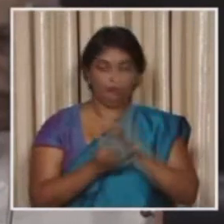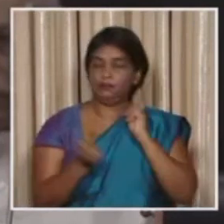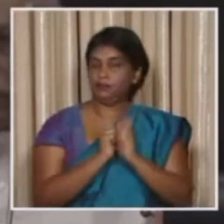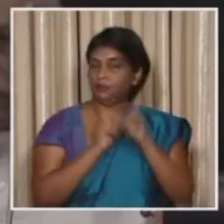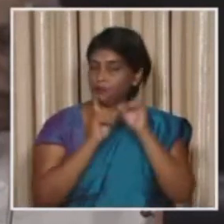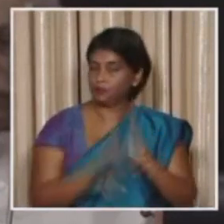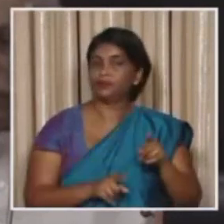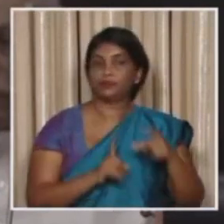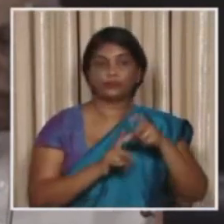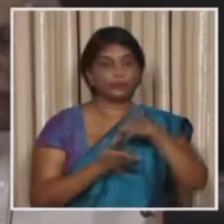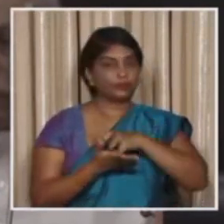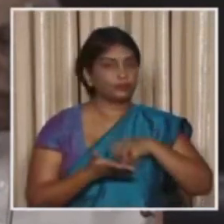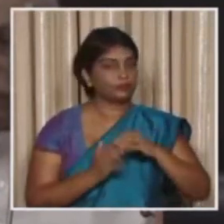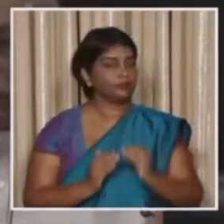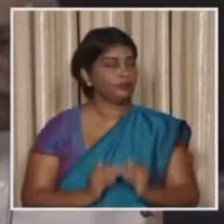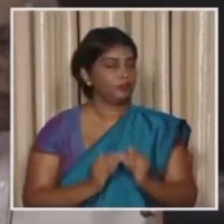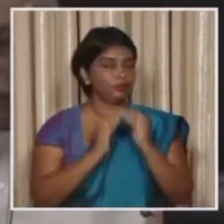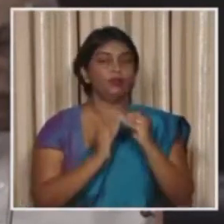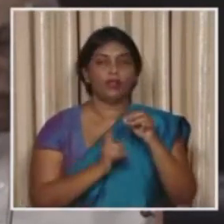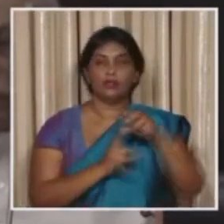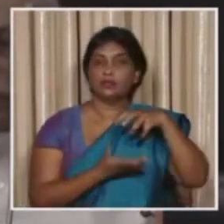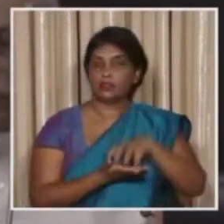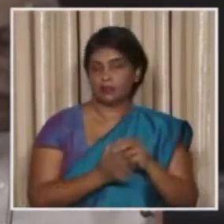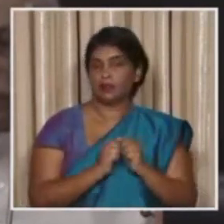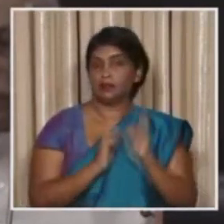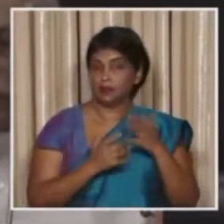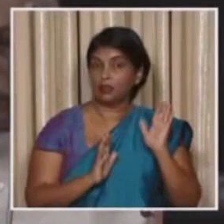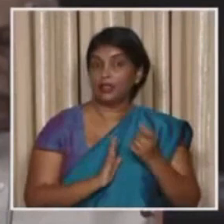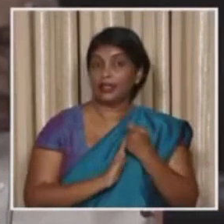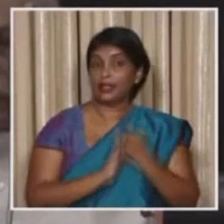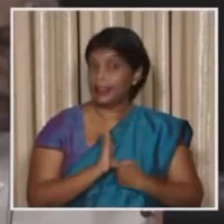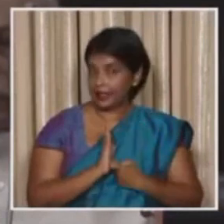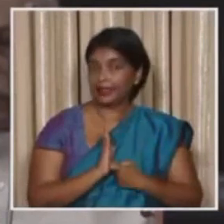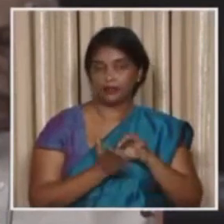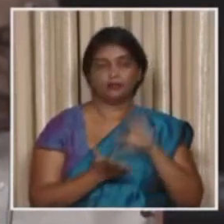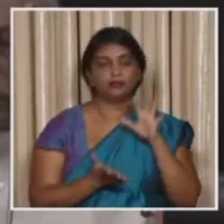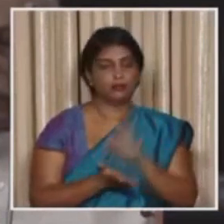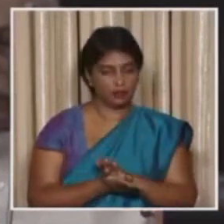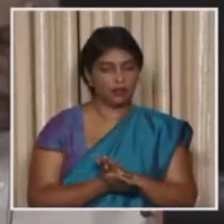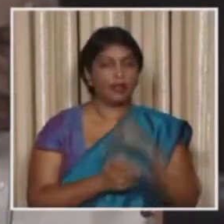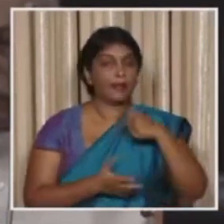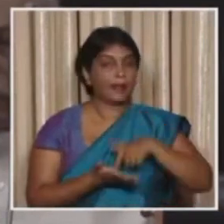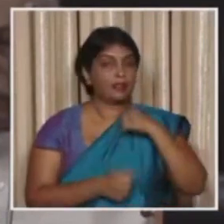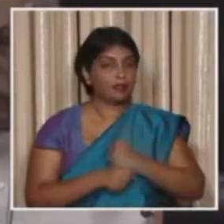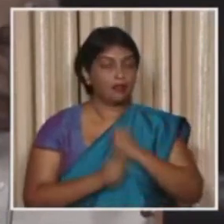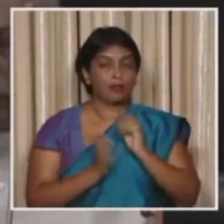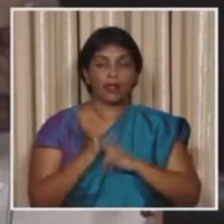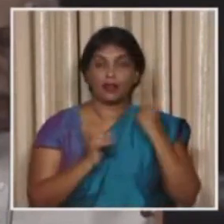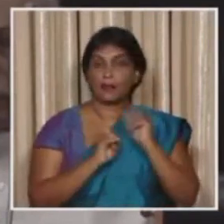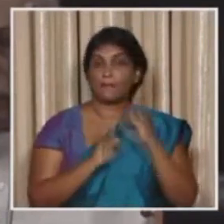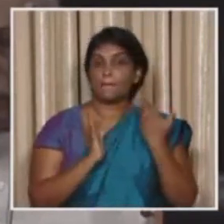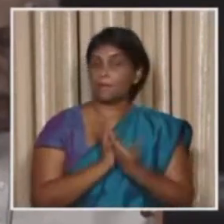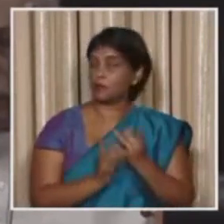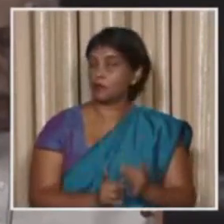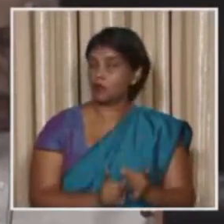අනුකූලව දිස්ත්‍රික්ක සංවර්ධන සභා පිහිටුවීම. ඒත් නීතියෙන් අපි කරන්ට ඉන්නේ. මධ්‍යම ආණ්ඩුවේ ජාතික ප්‍රතිපත්තිවලට